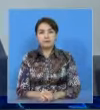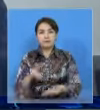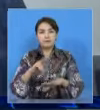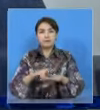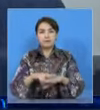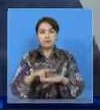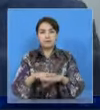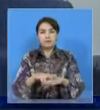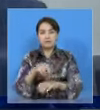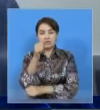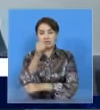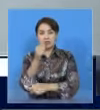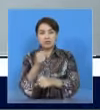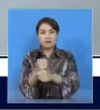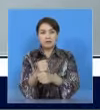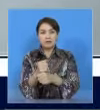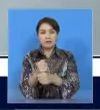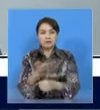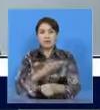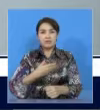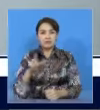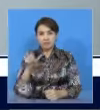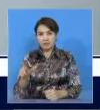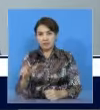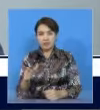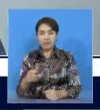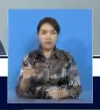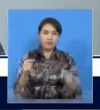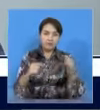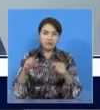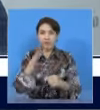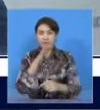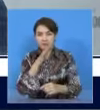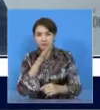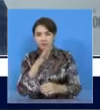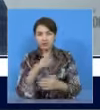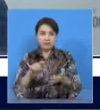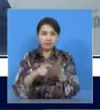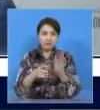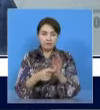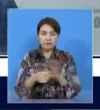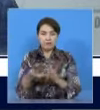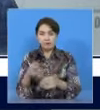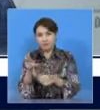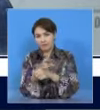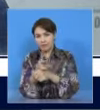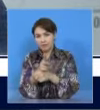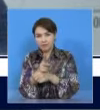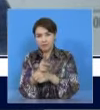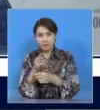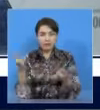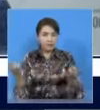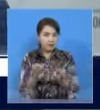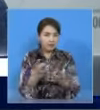Полициялар қызметкерлері біздің азаматтарымыз қарым-қатынасы кезінде кабинеттердің бәрінде видеокамера тұру керек